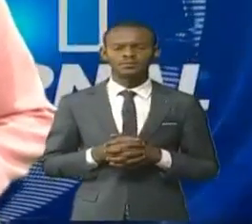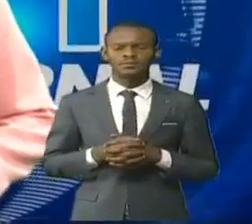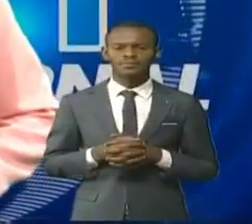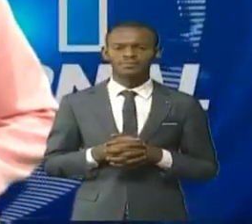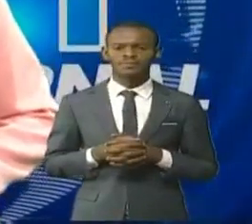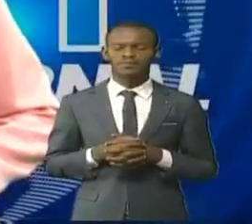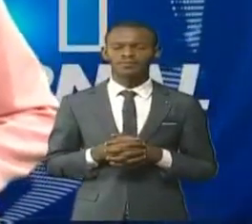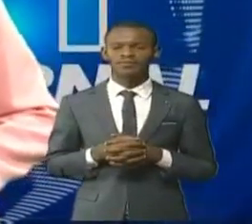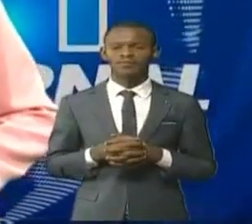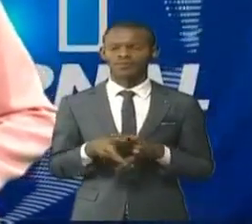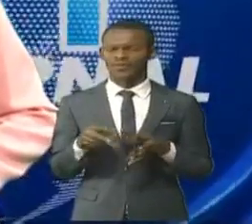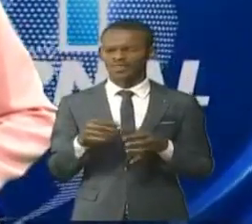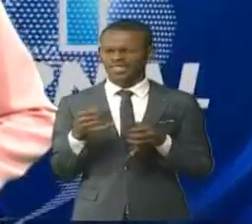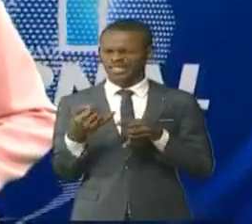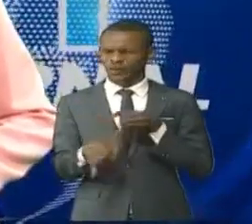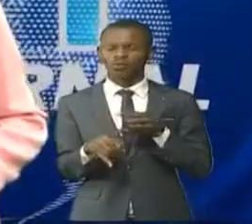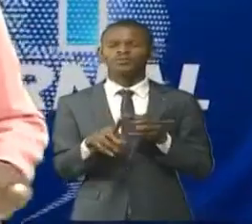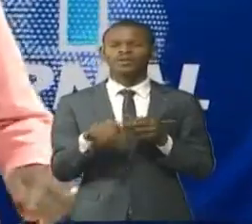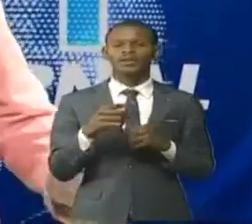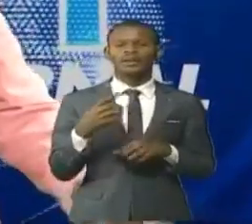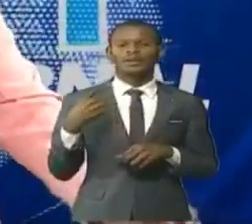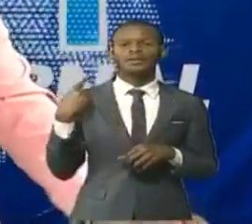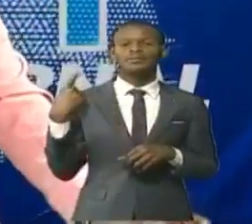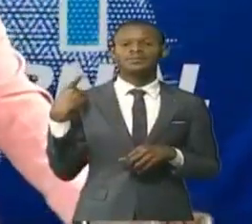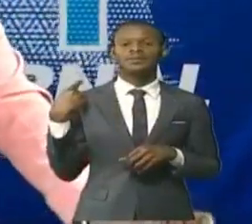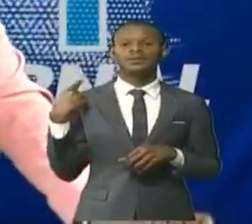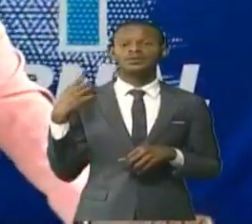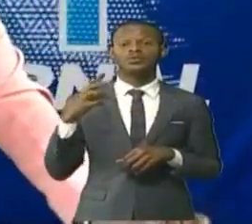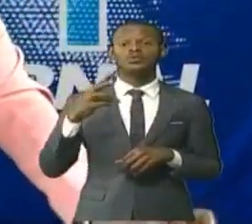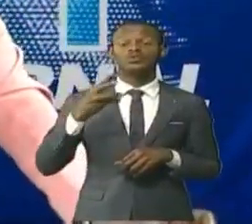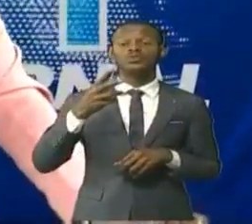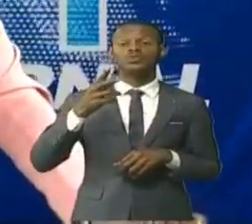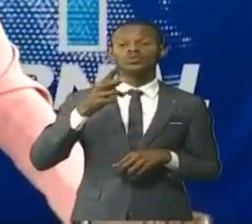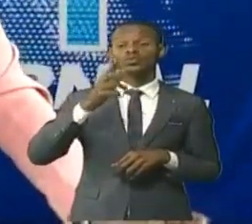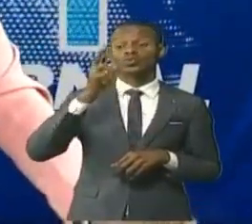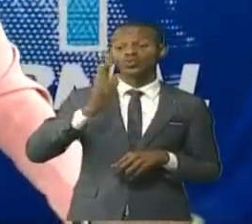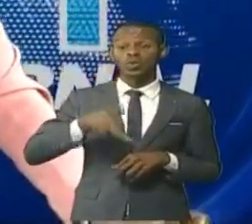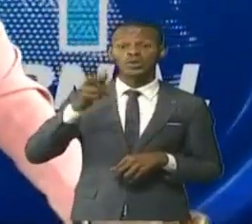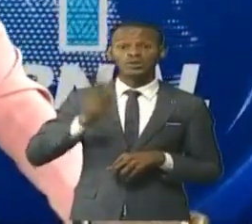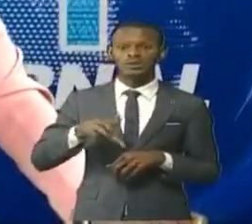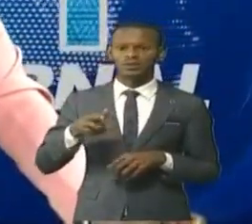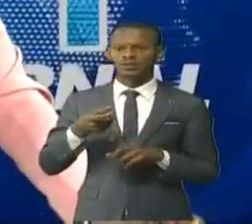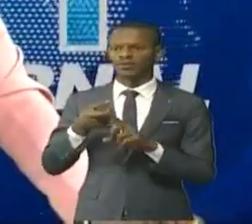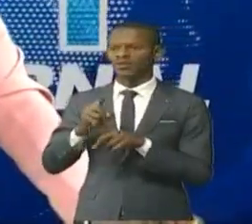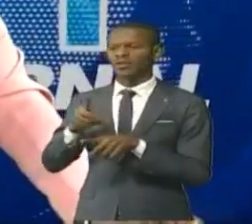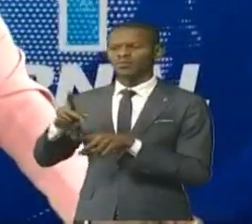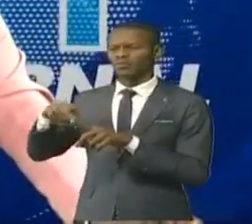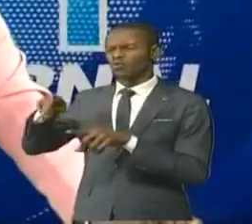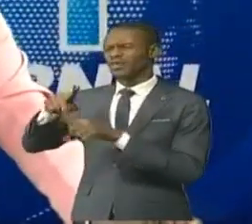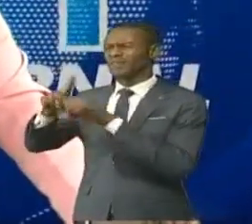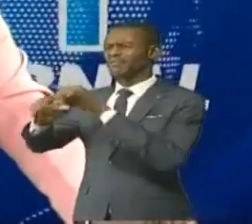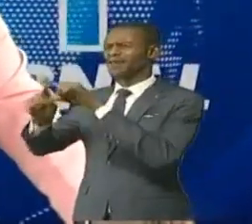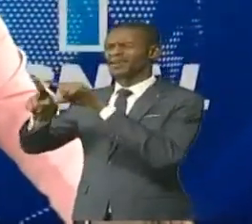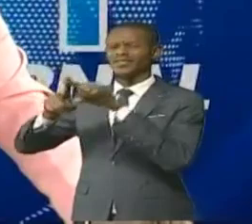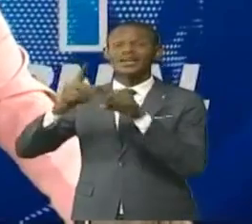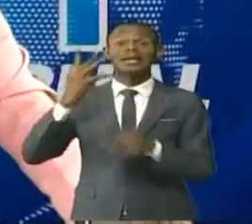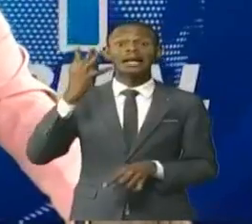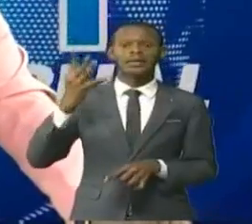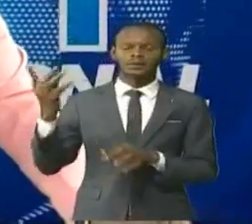Enfin, plus de 300 députés venus de quatre provinces constituant l'espace Grand Oriental ont pris part à la